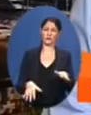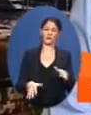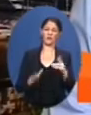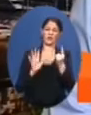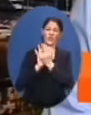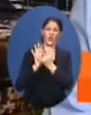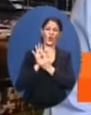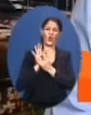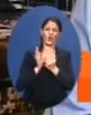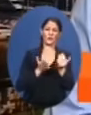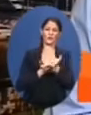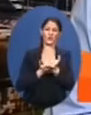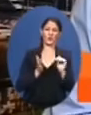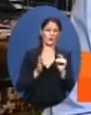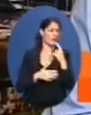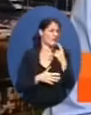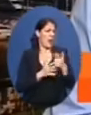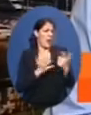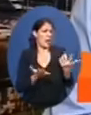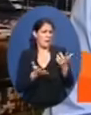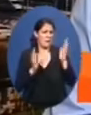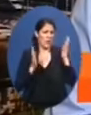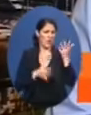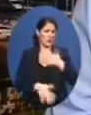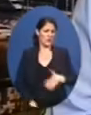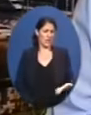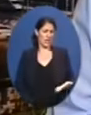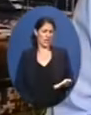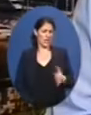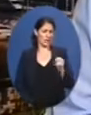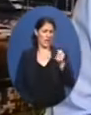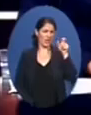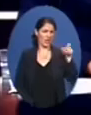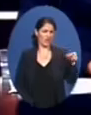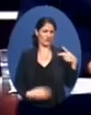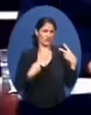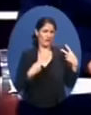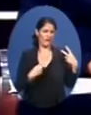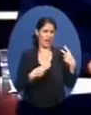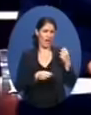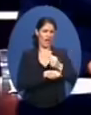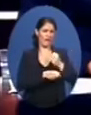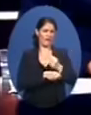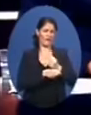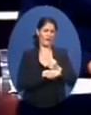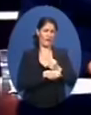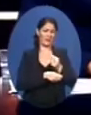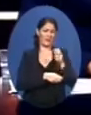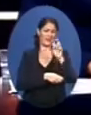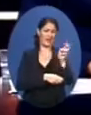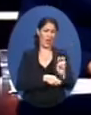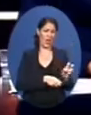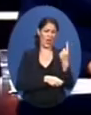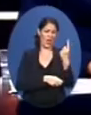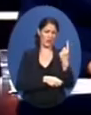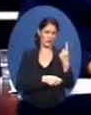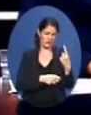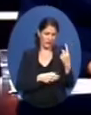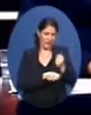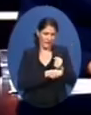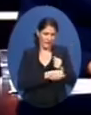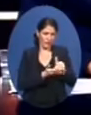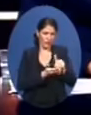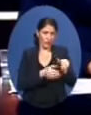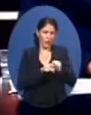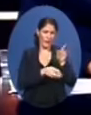מאשר חוק שכר מינימום. למה? מה אתה רוצה שאנשים, אם יהיה שווה להם לעבוד בשביל דולר, כמו במדינות עולם שלישי, הם יעבדו בשביל דולר, האם זה